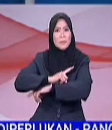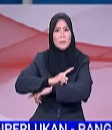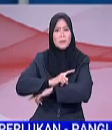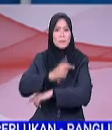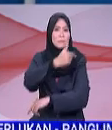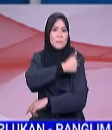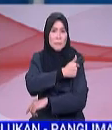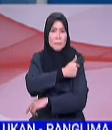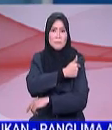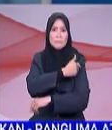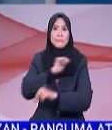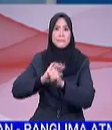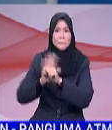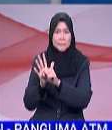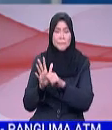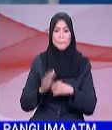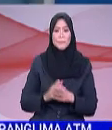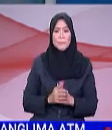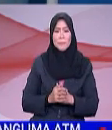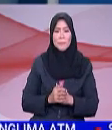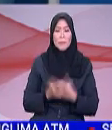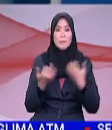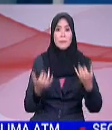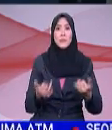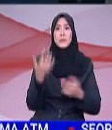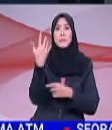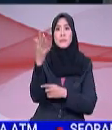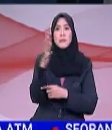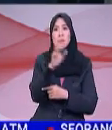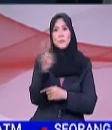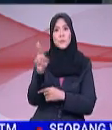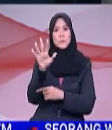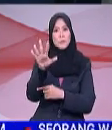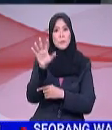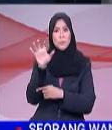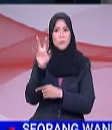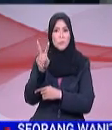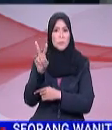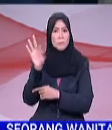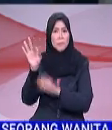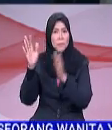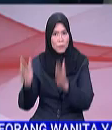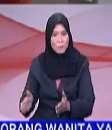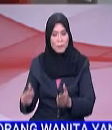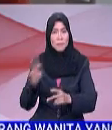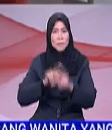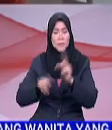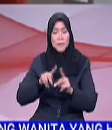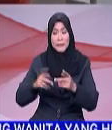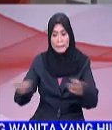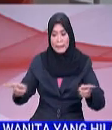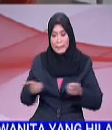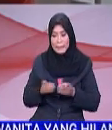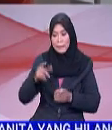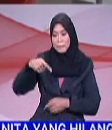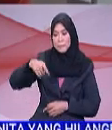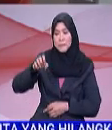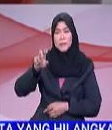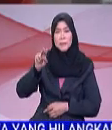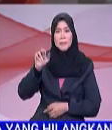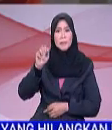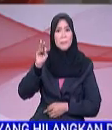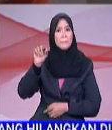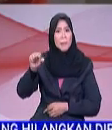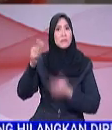mendapatkan suntikan vaksin. Setakat ini, seramai 15,529 penduduk daerah Pinampang telah mendapat